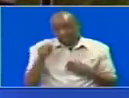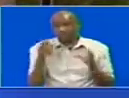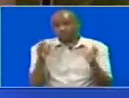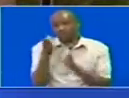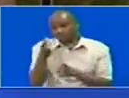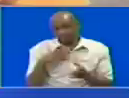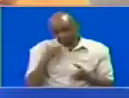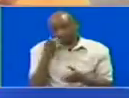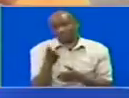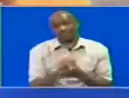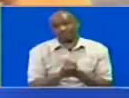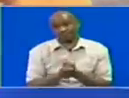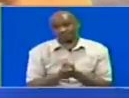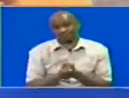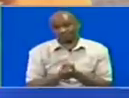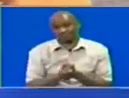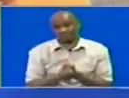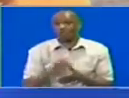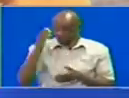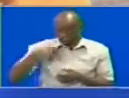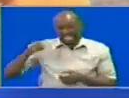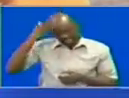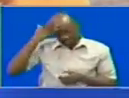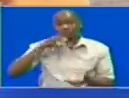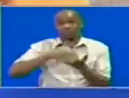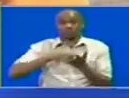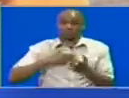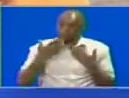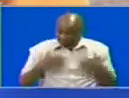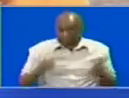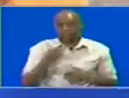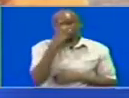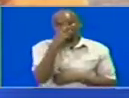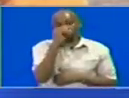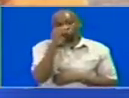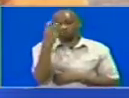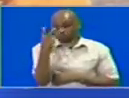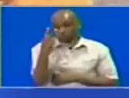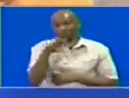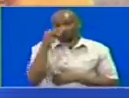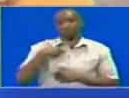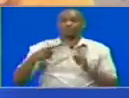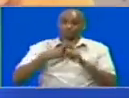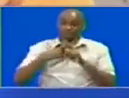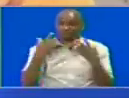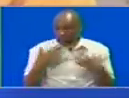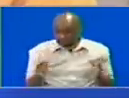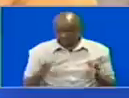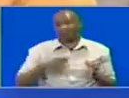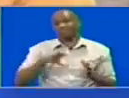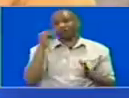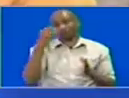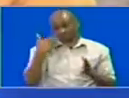kwa zile ndoa. Nilijua hali yangu mwaka 2002. Kati nilipimwa